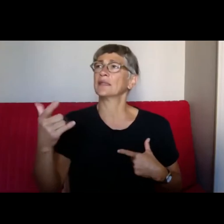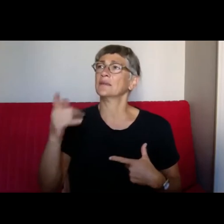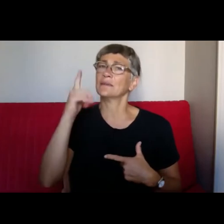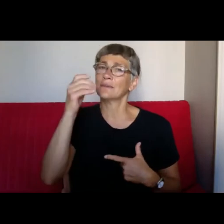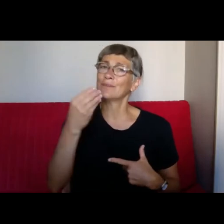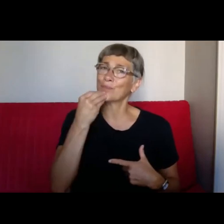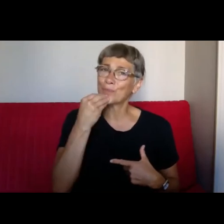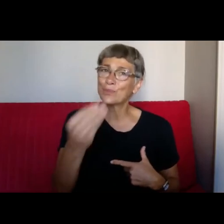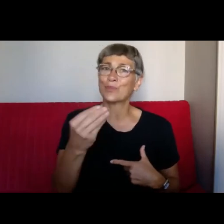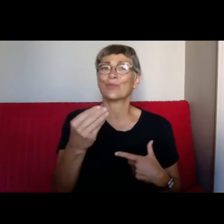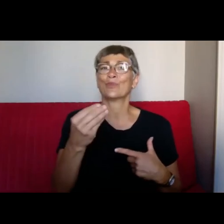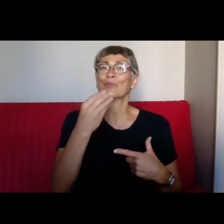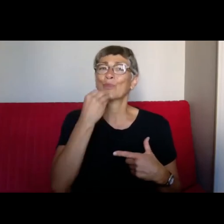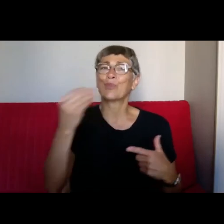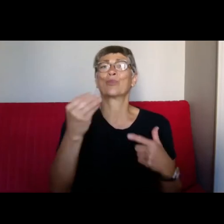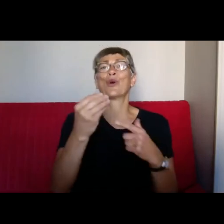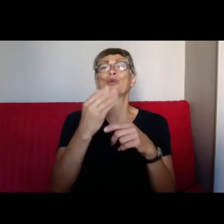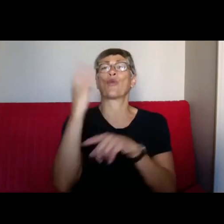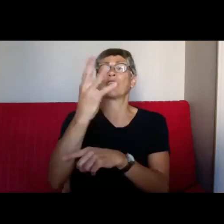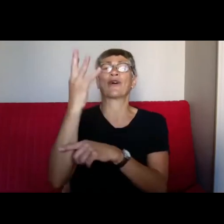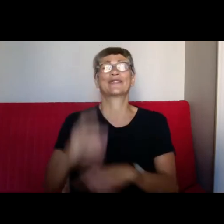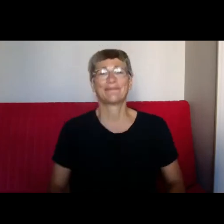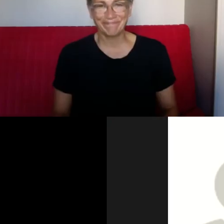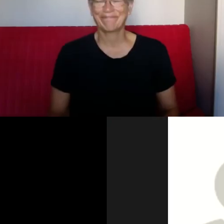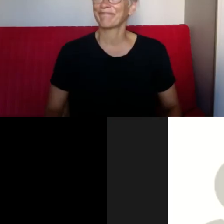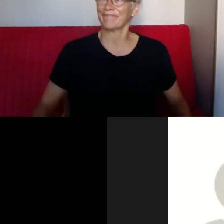souhaite également un excellent webinaire.